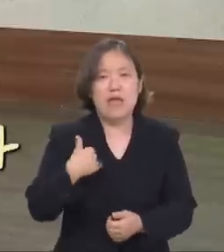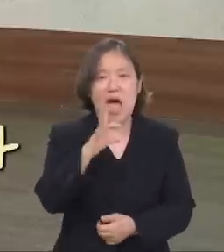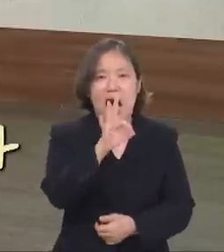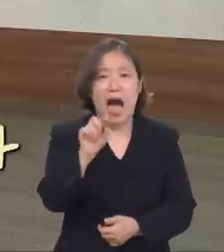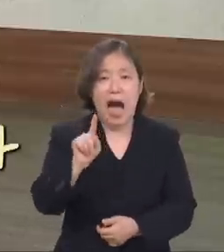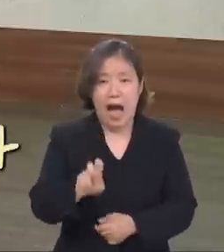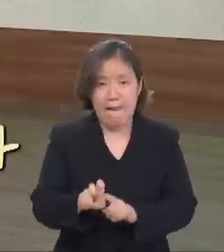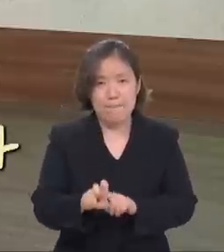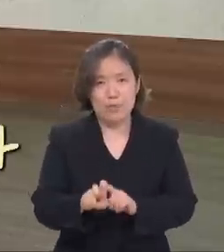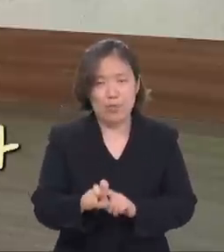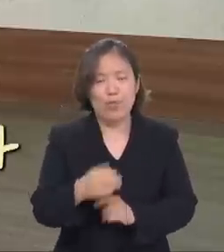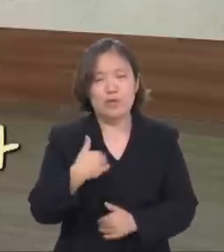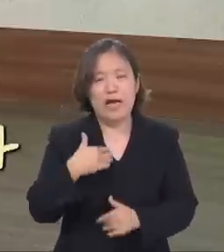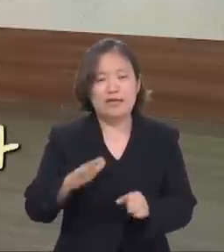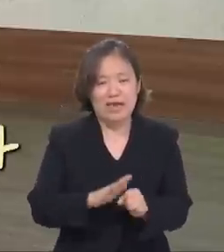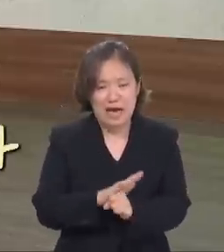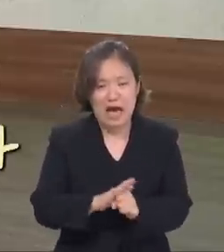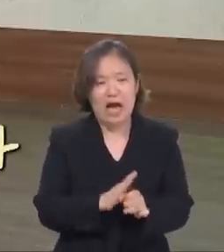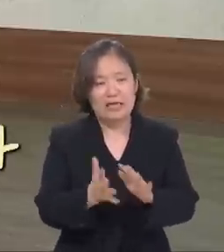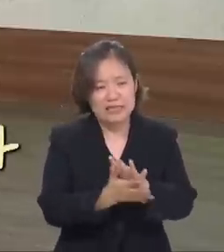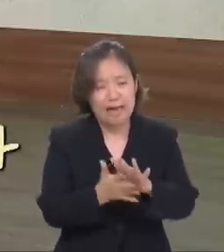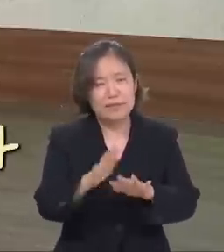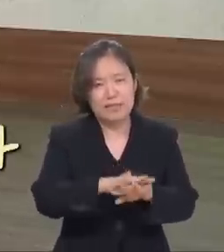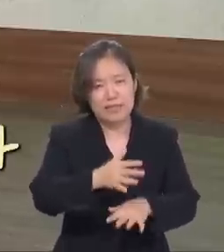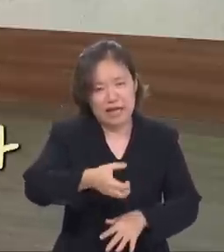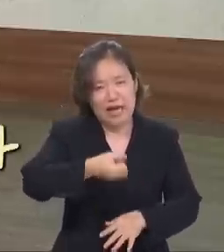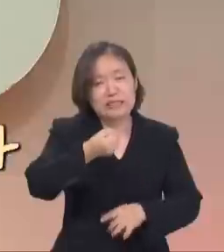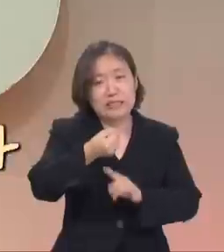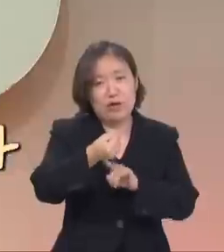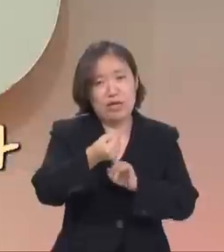자비심으로 감싸 주리라라는